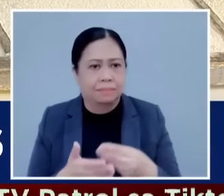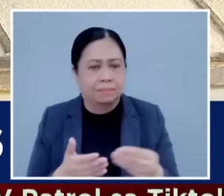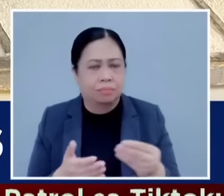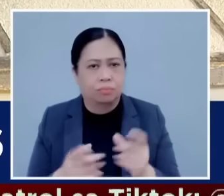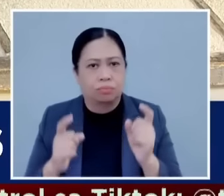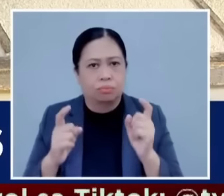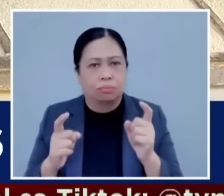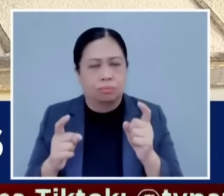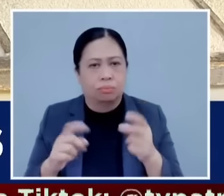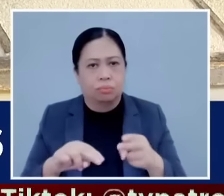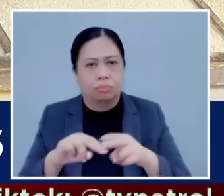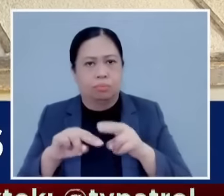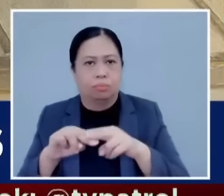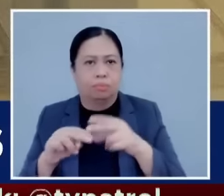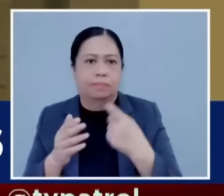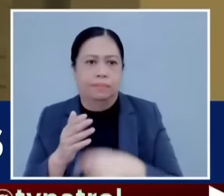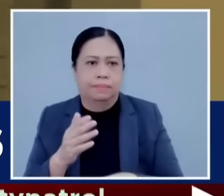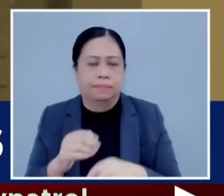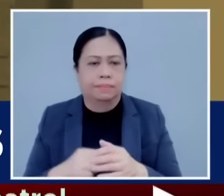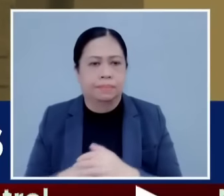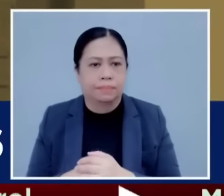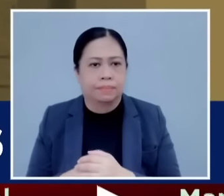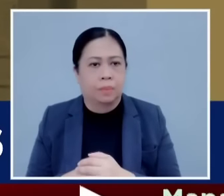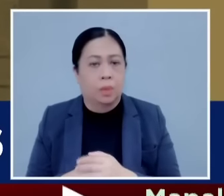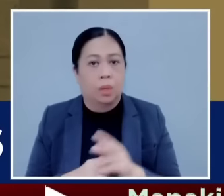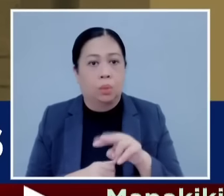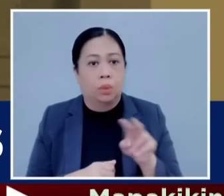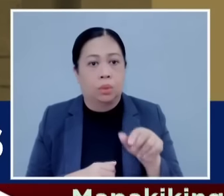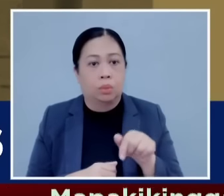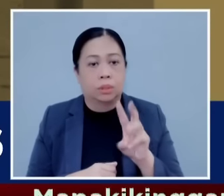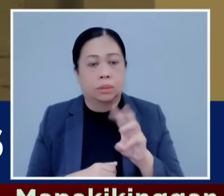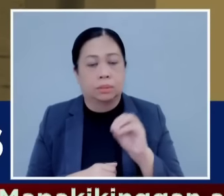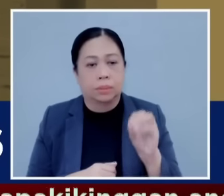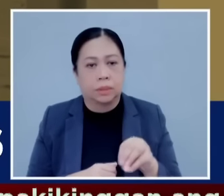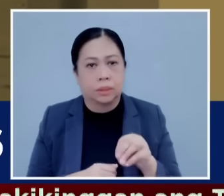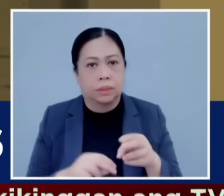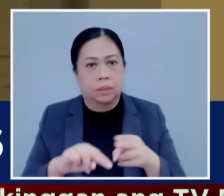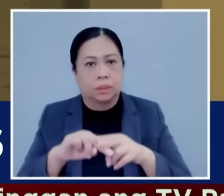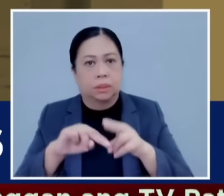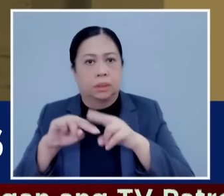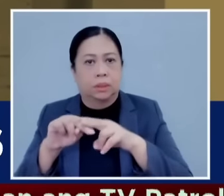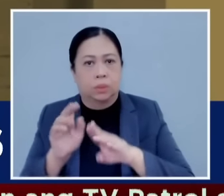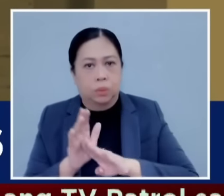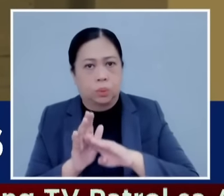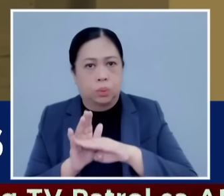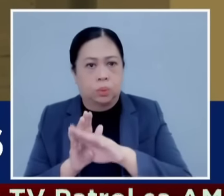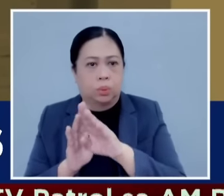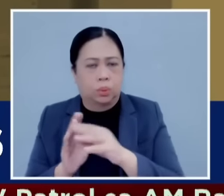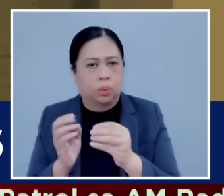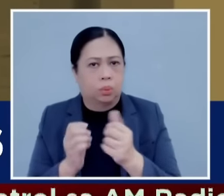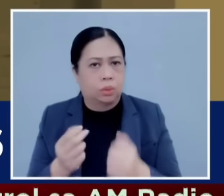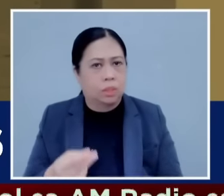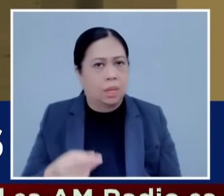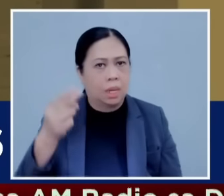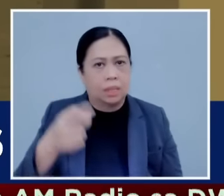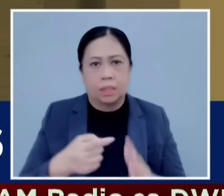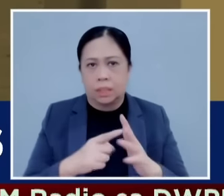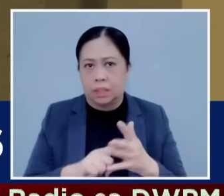ang pagtaas ng presyo nito. Nasa 22.6% ang rice inflation na siyang pinakamataas simula